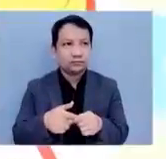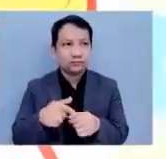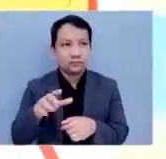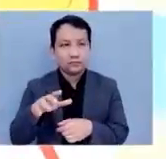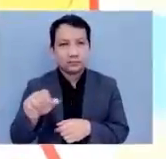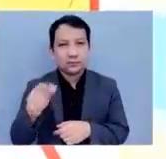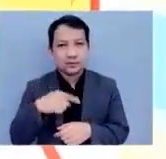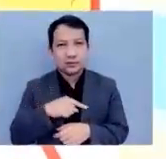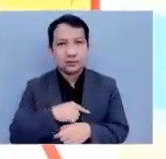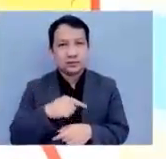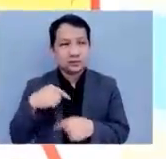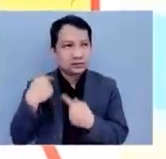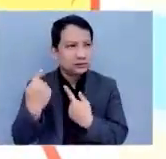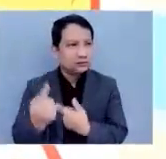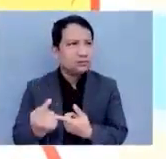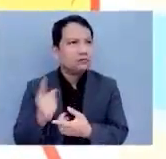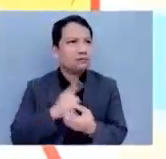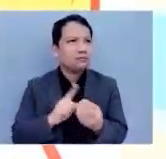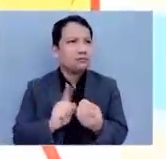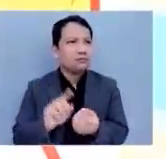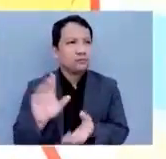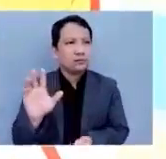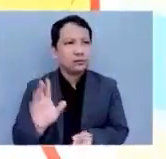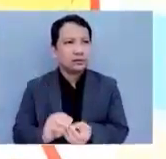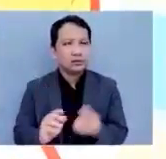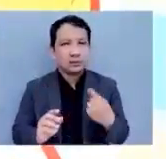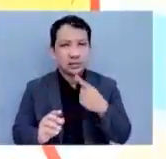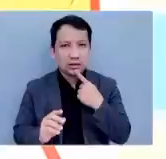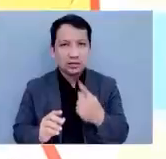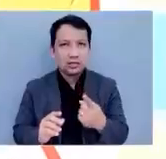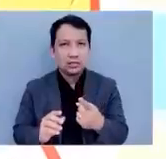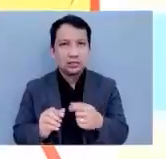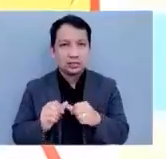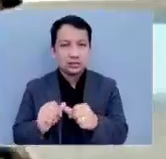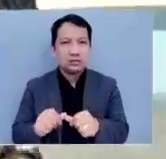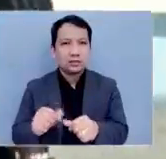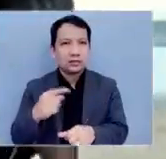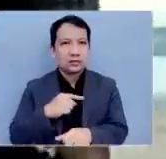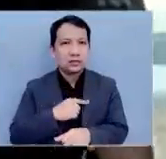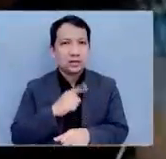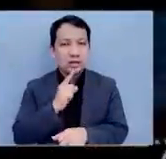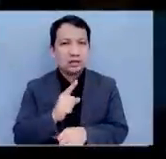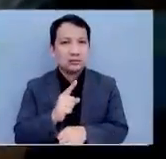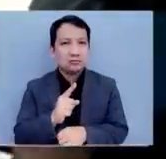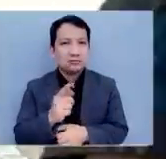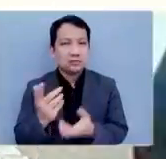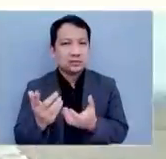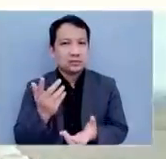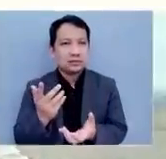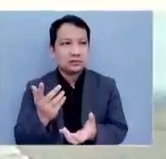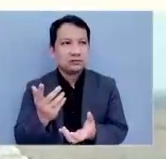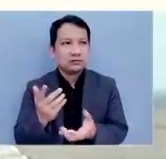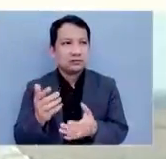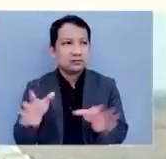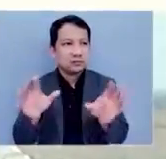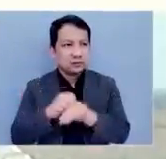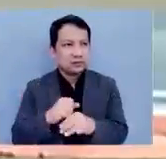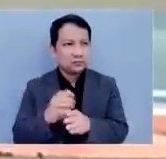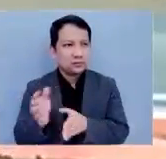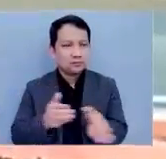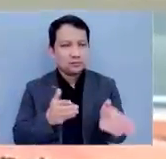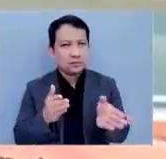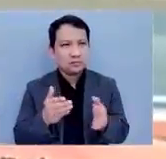Yun nga dahil sasabi ko sa mga paliwanag nila baka maapektuhan yung operasyon although yung iba naman talaga ay bago pa man itong plano ng